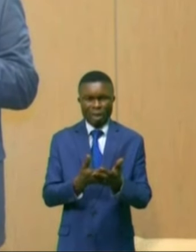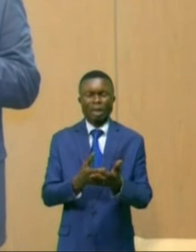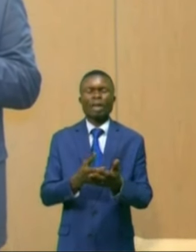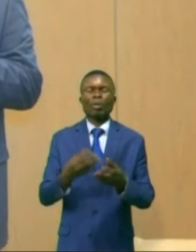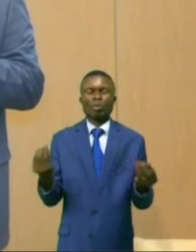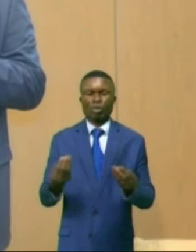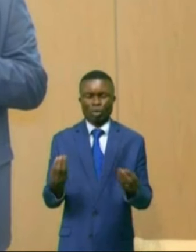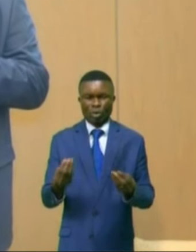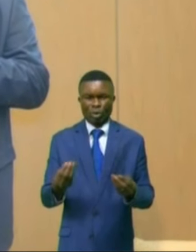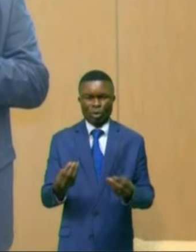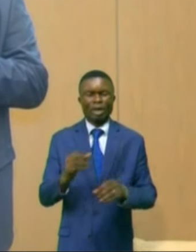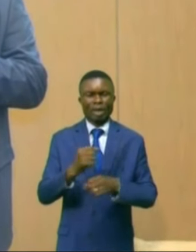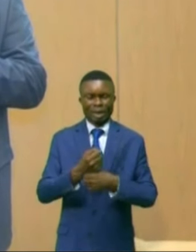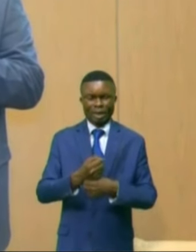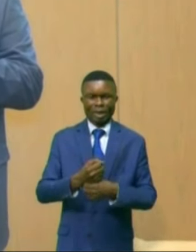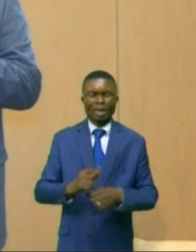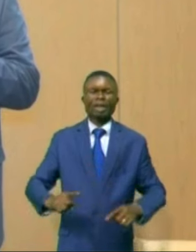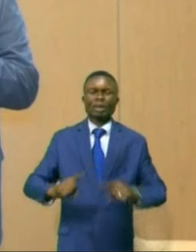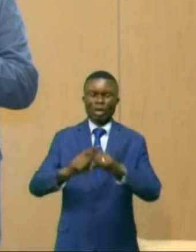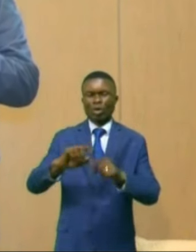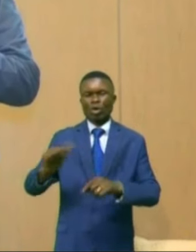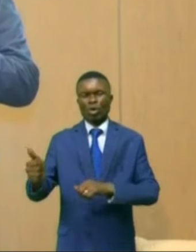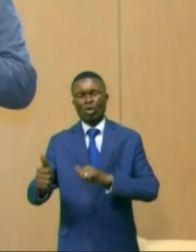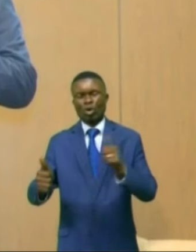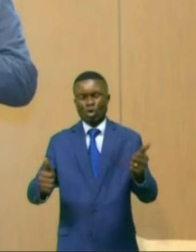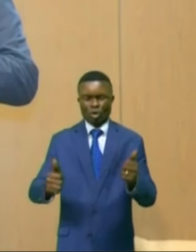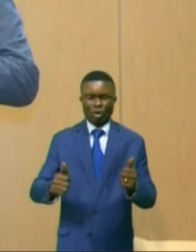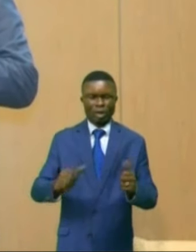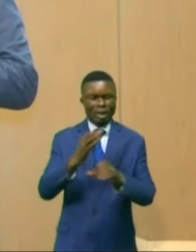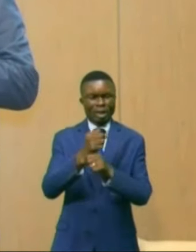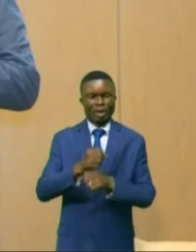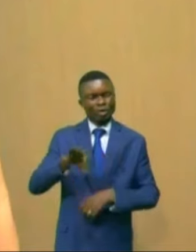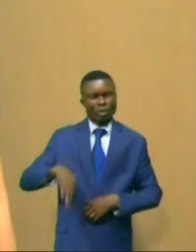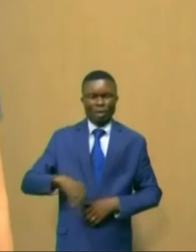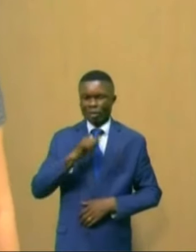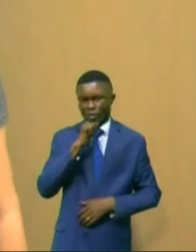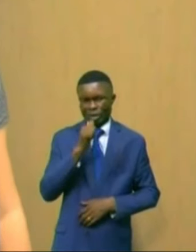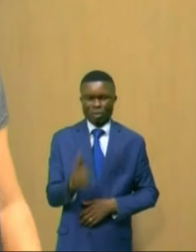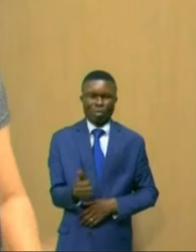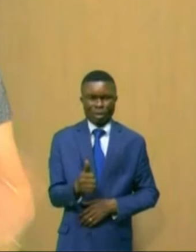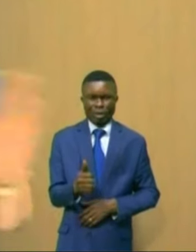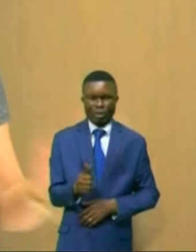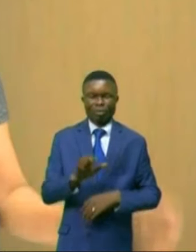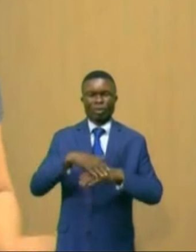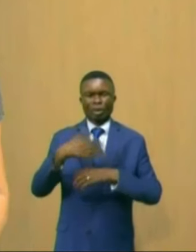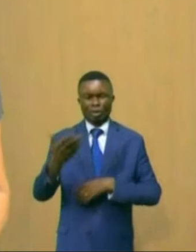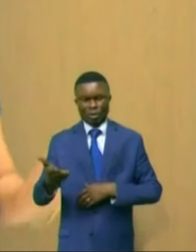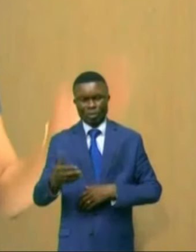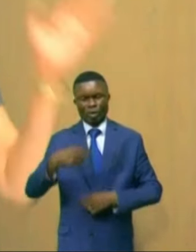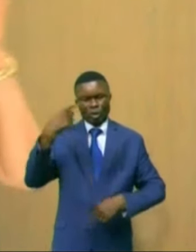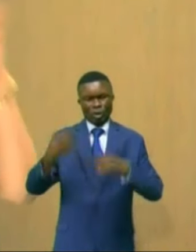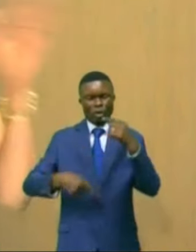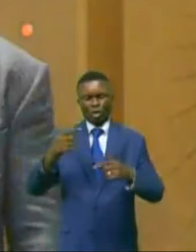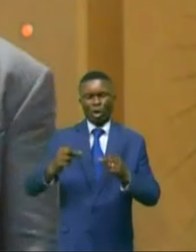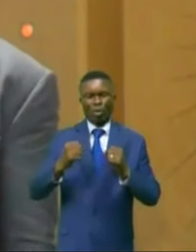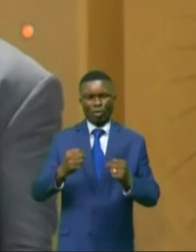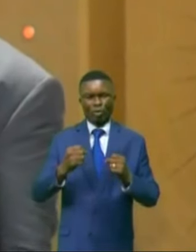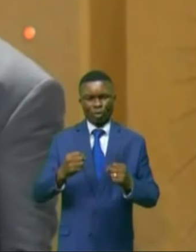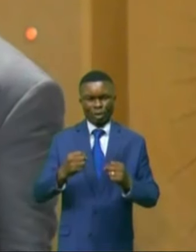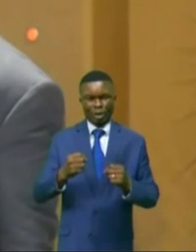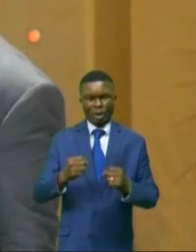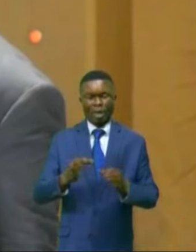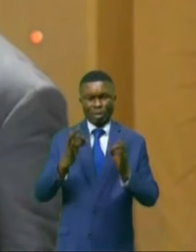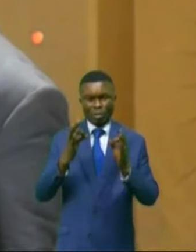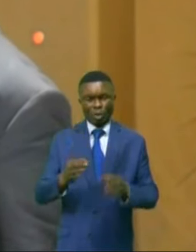fait que les interprétations sont allées dans plusieurs sens. Il s'en est suivi d'un débat houleux, sans tabou,